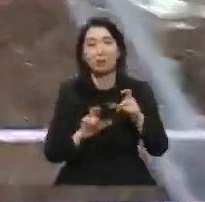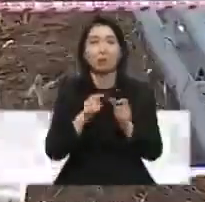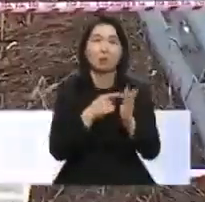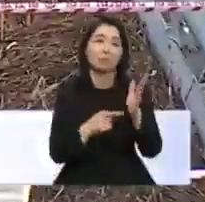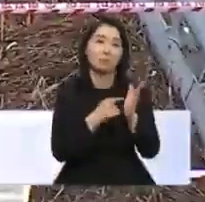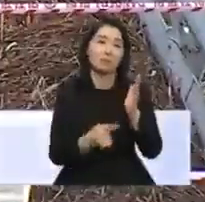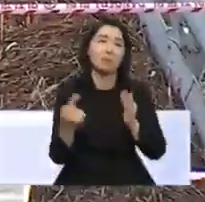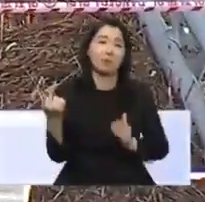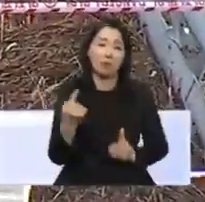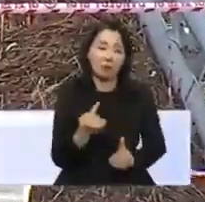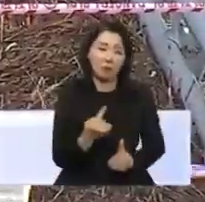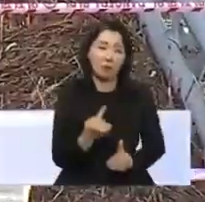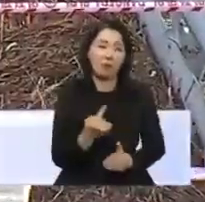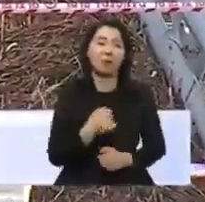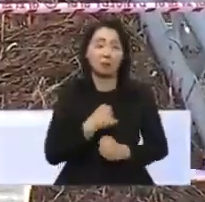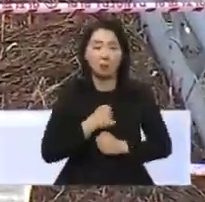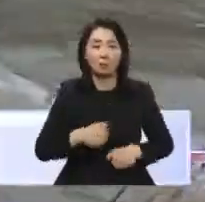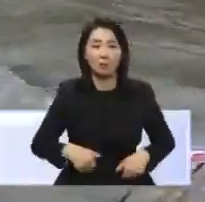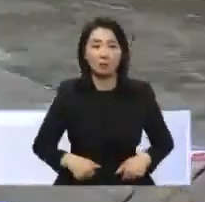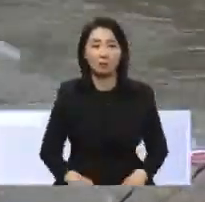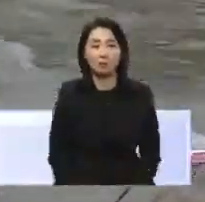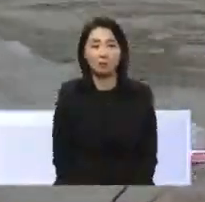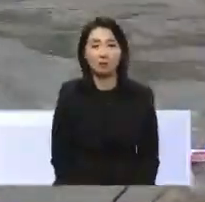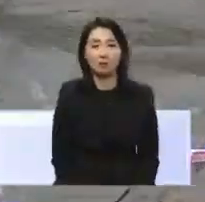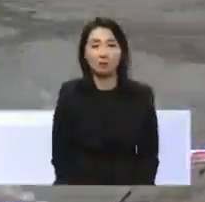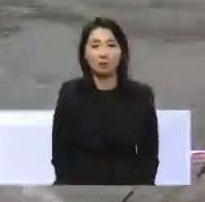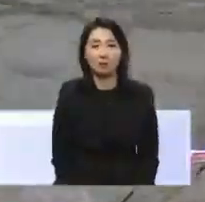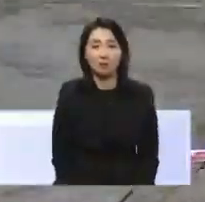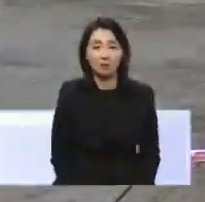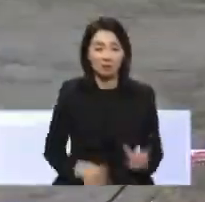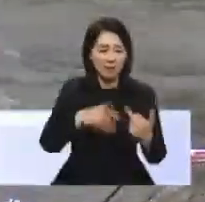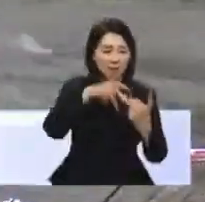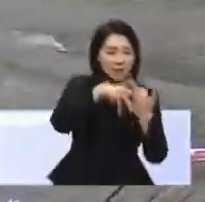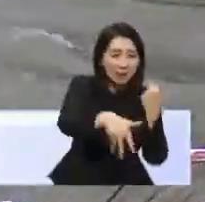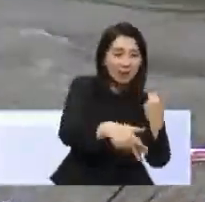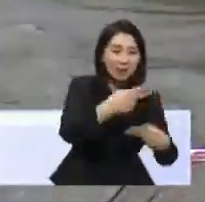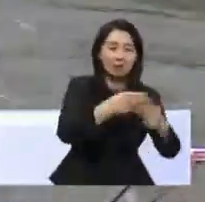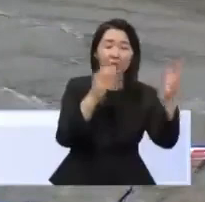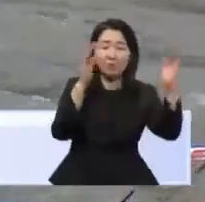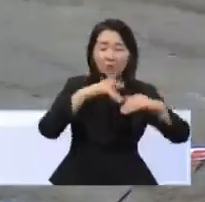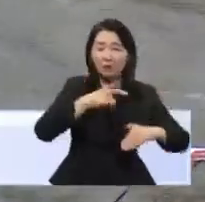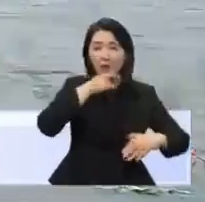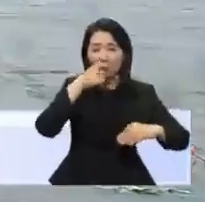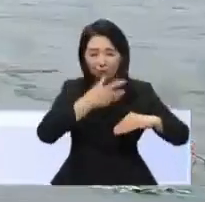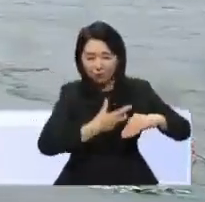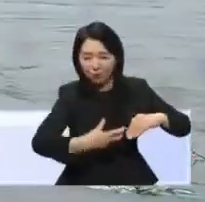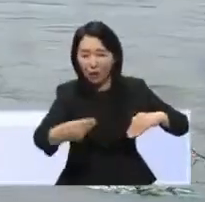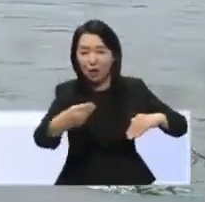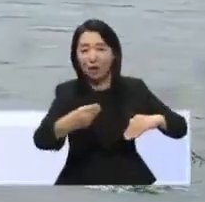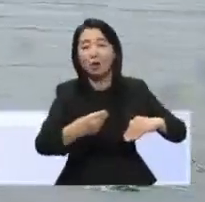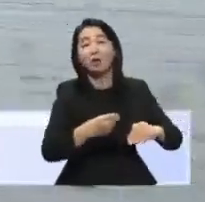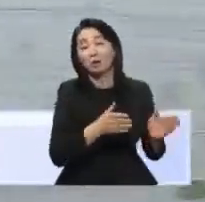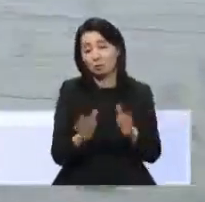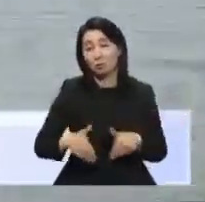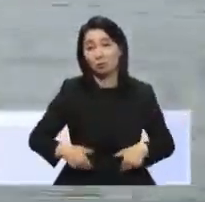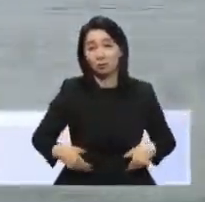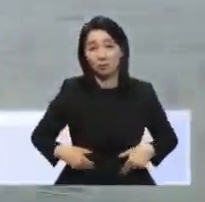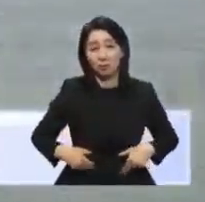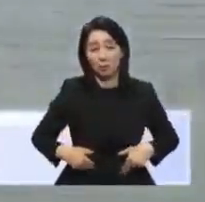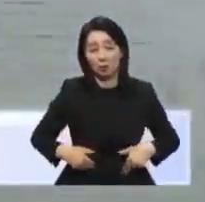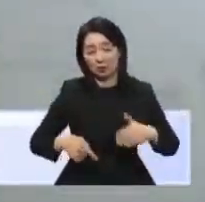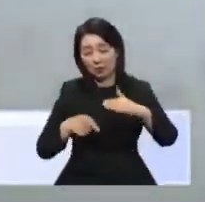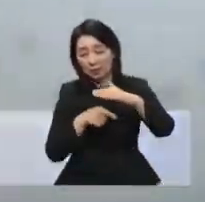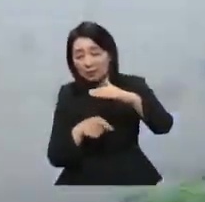피해가 발생할 수 있어 특히 주의가 필요합니다 산사태와 축제붕괴 토사유출에 미리 대비가 필요하고요 지하차도와